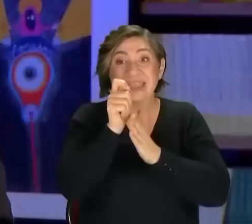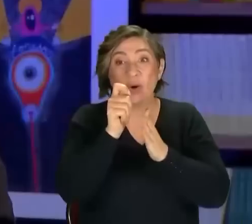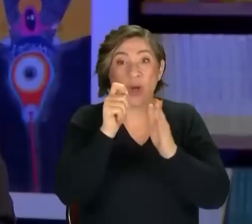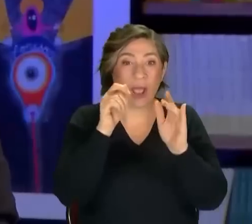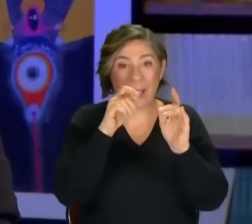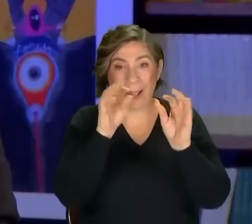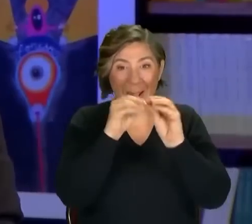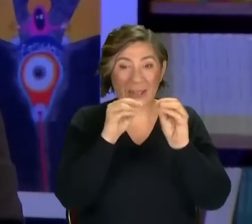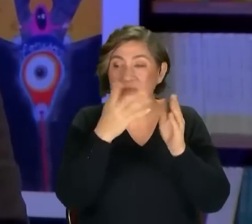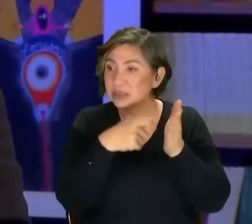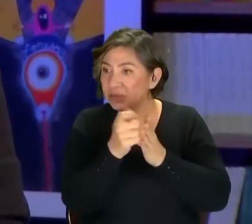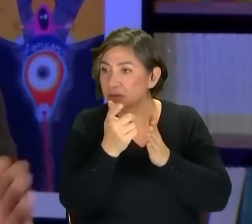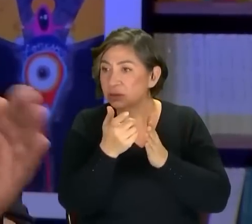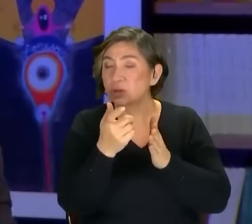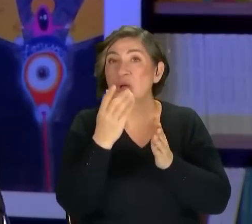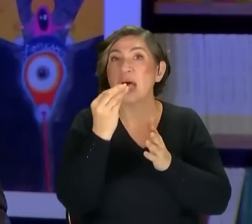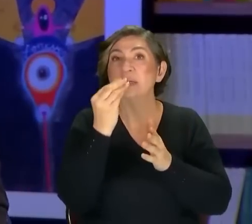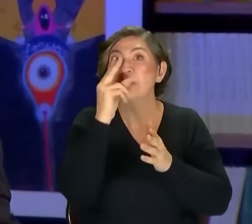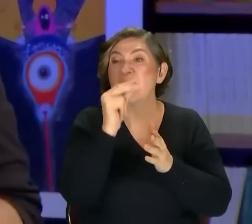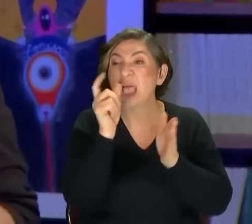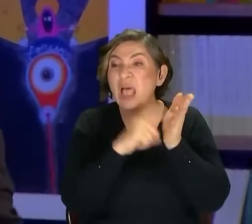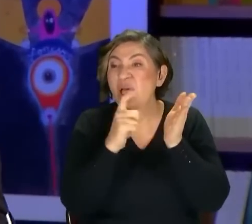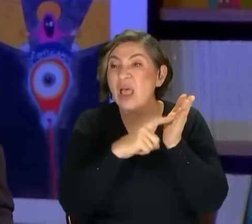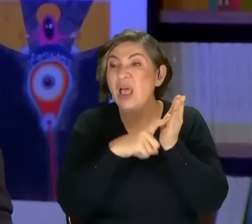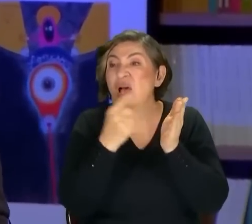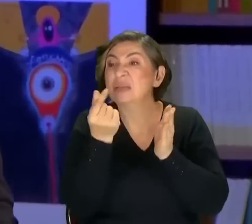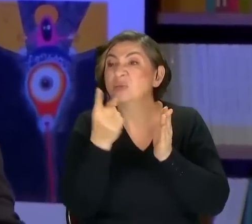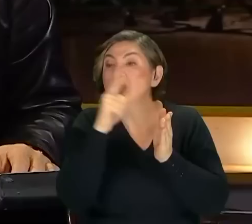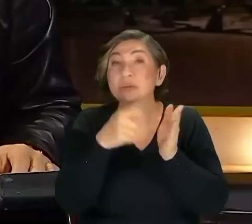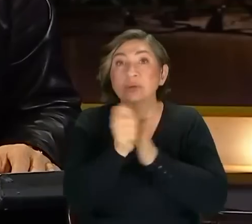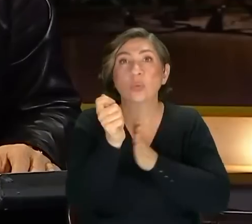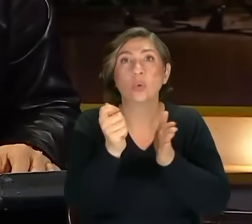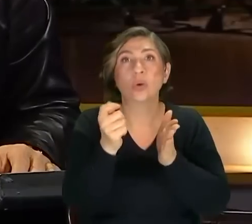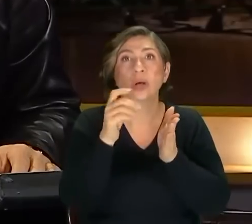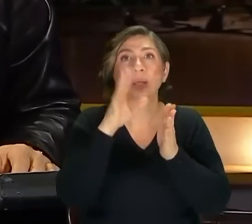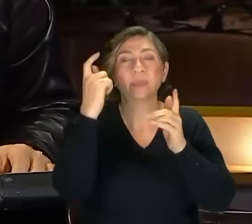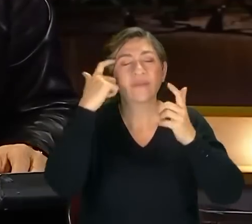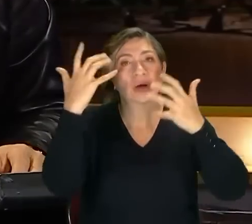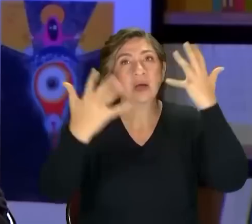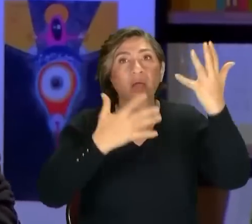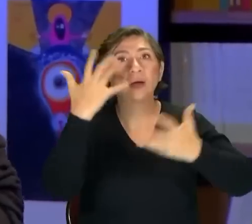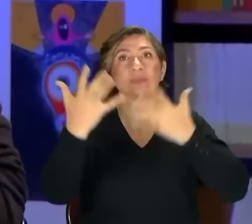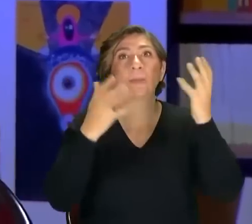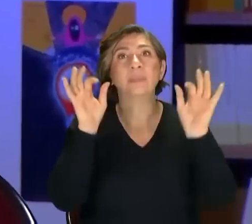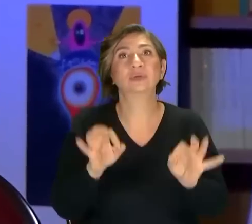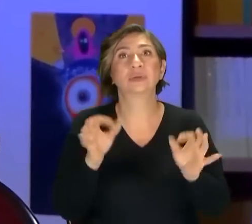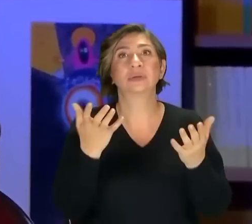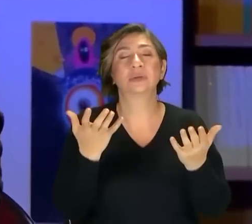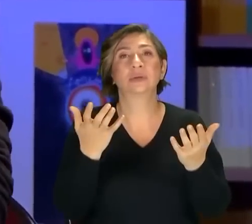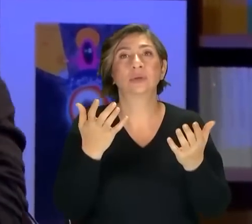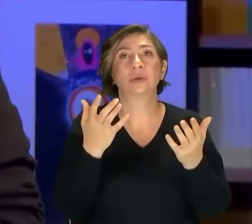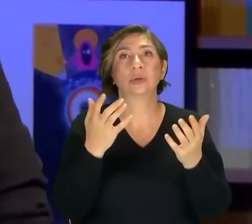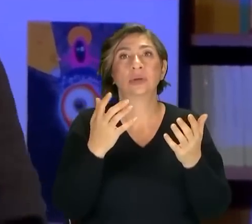eğlendiği bir fotoğrafı. Niye sildin abicim diyorum. Az beğeni aldı. Tutmadı demek ki falan diyor. Ya düşünsene hepsi televizyoncu kafasıyla sosyal